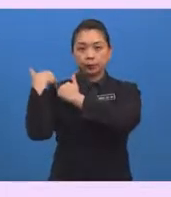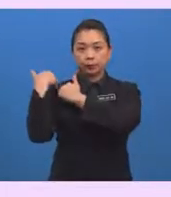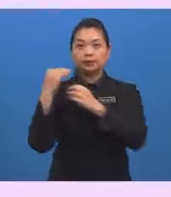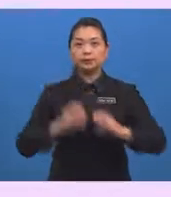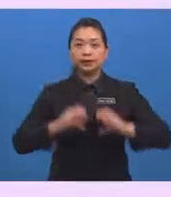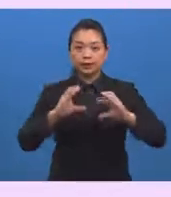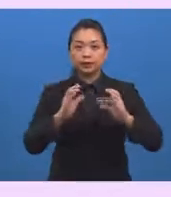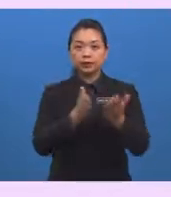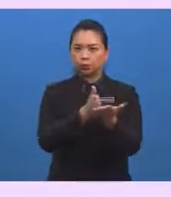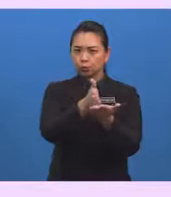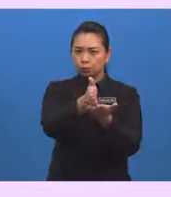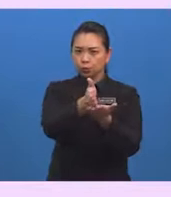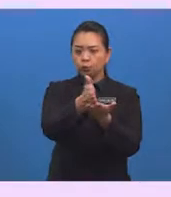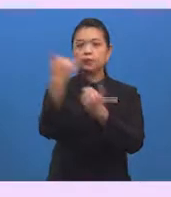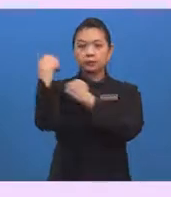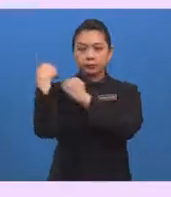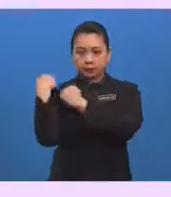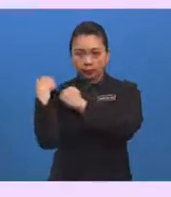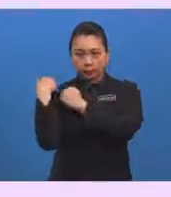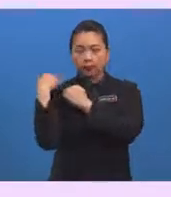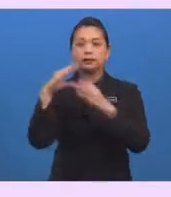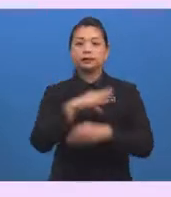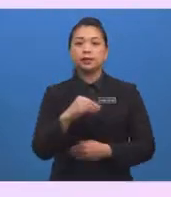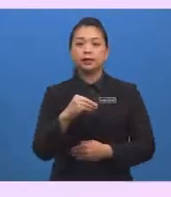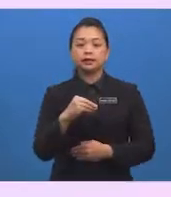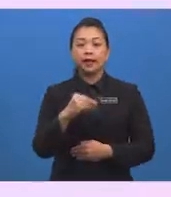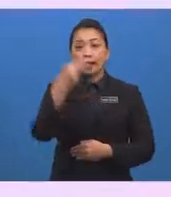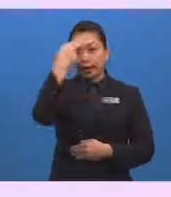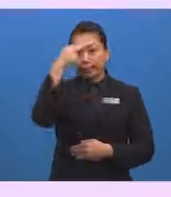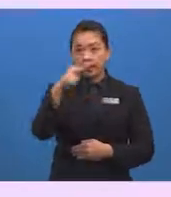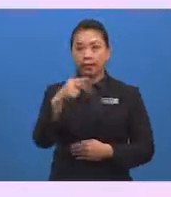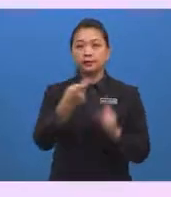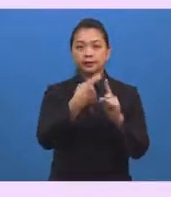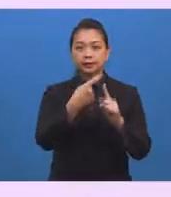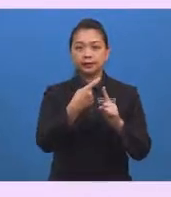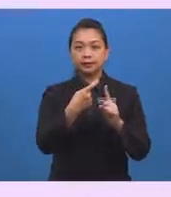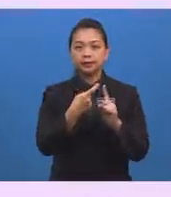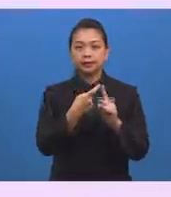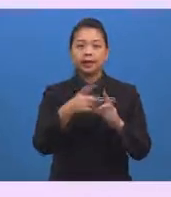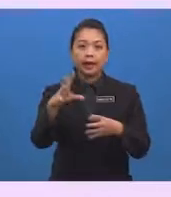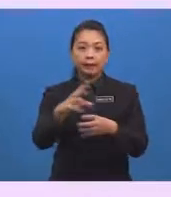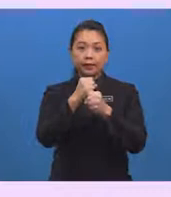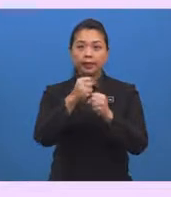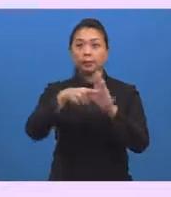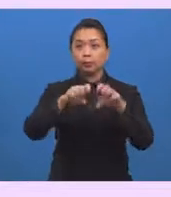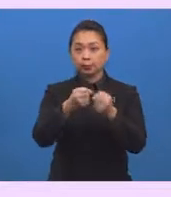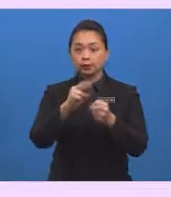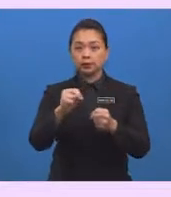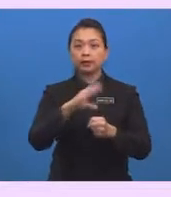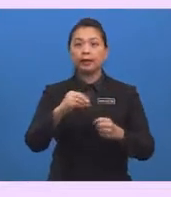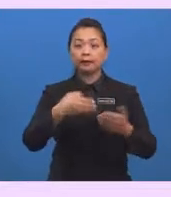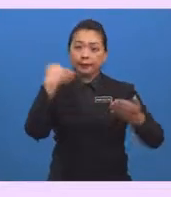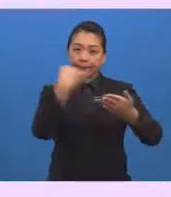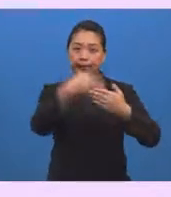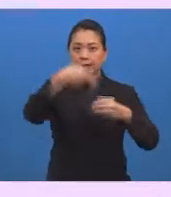telus, berakountability dan berhemat dari segi pengambilan keputusan dan